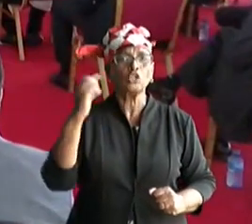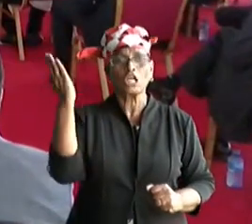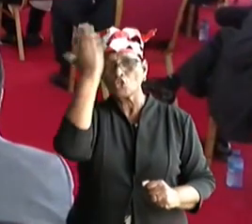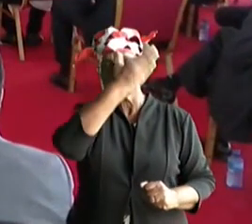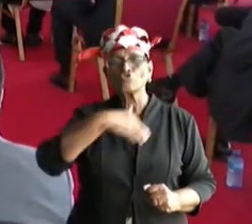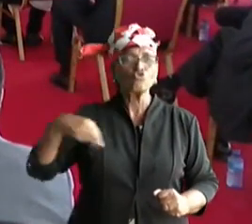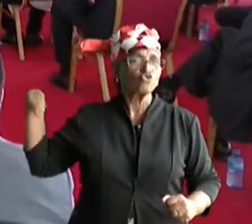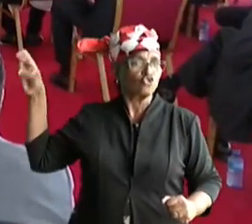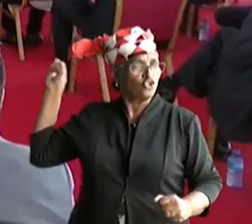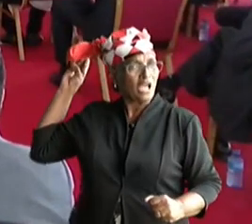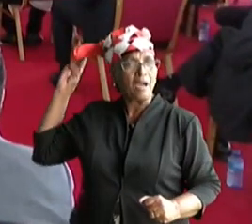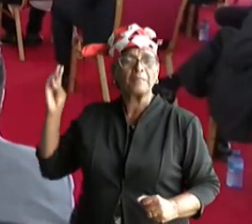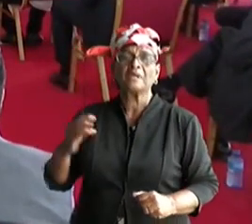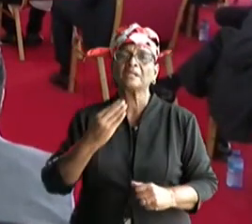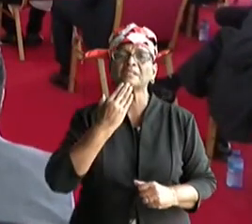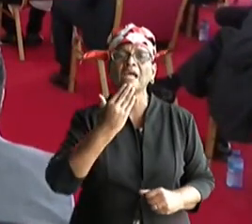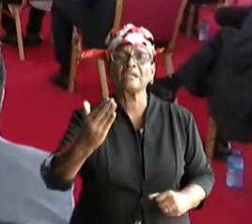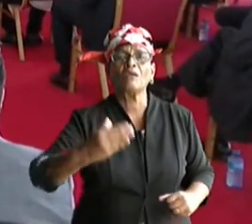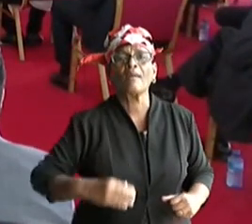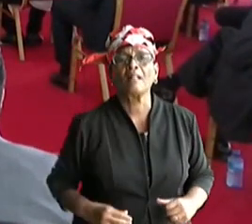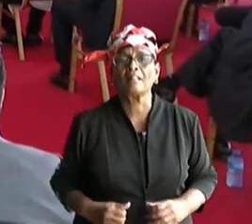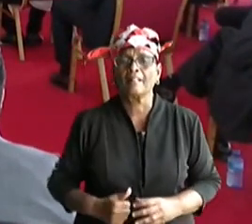Grantangi.